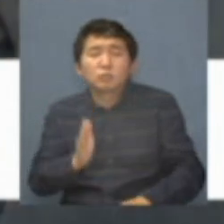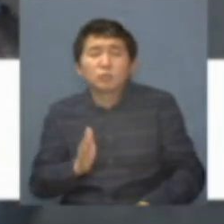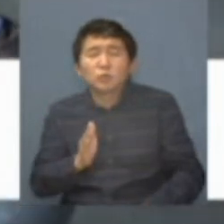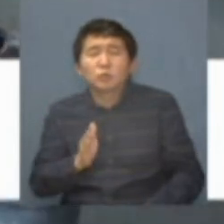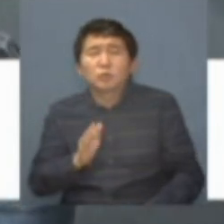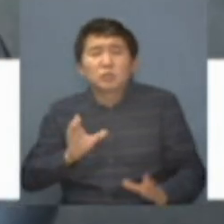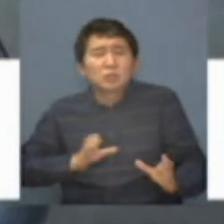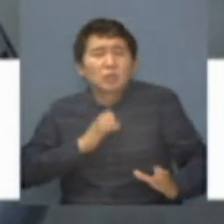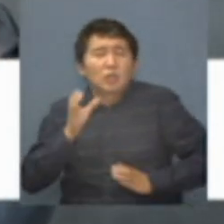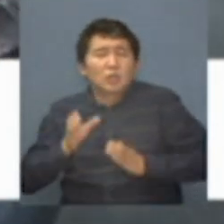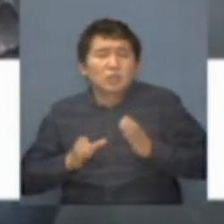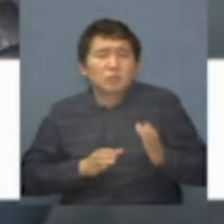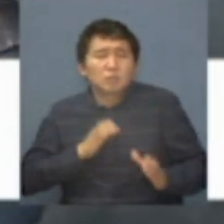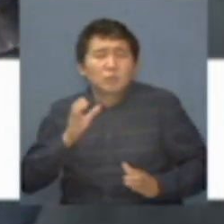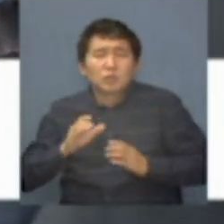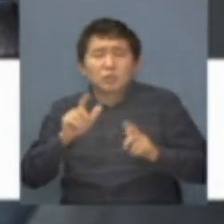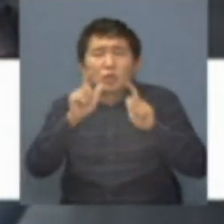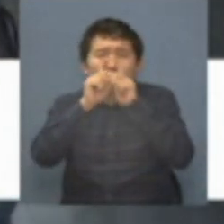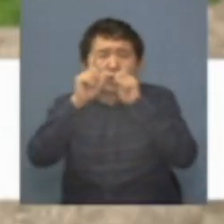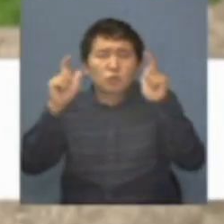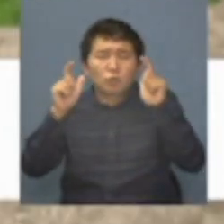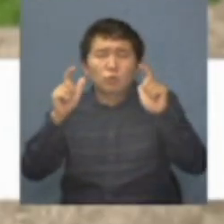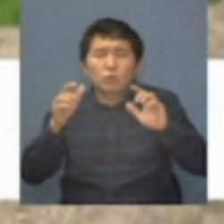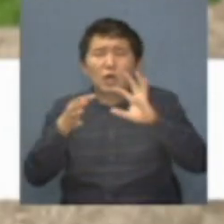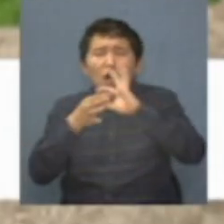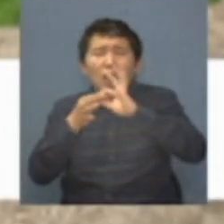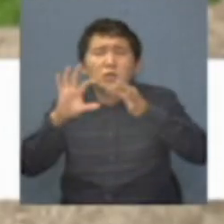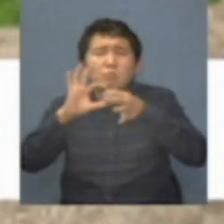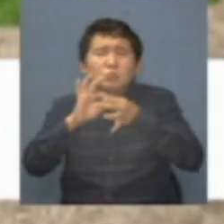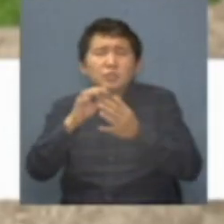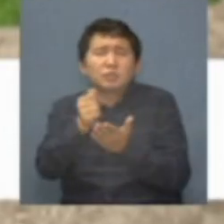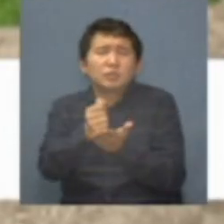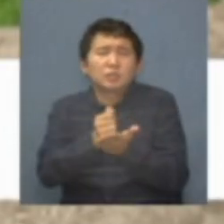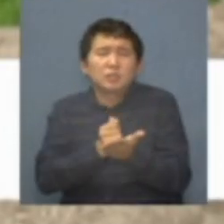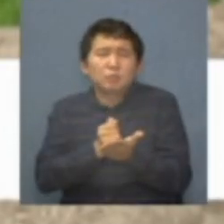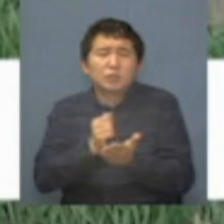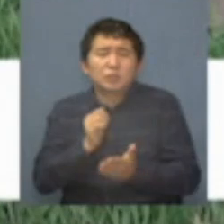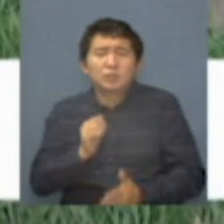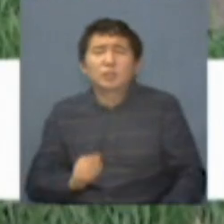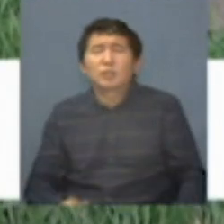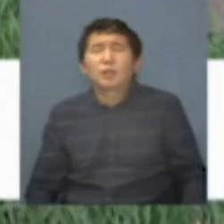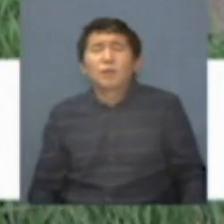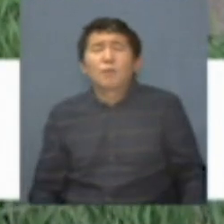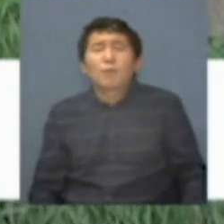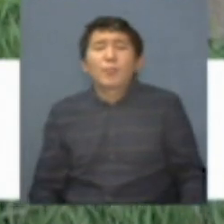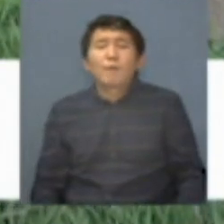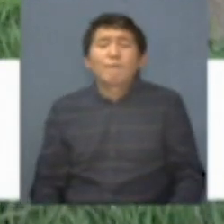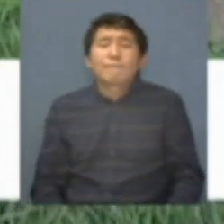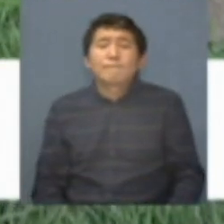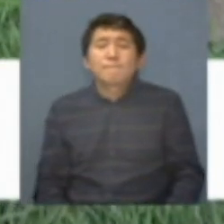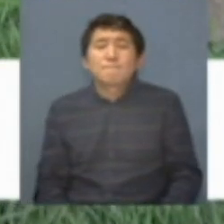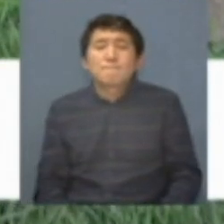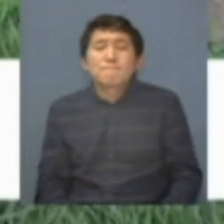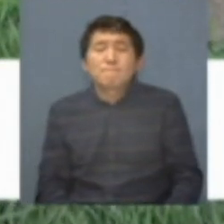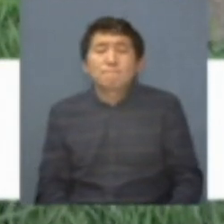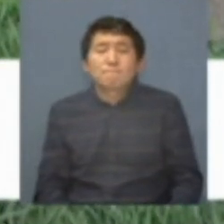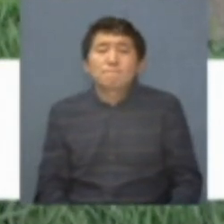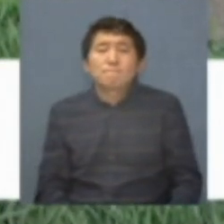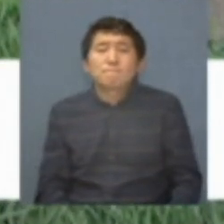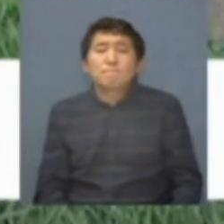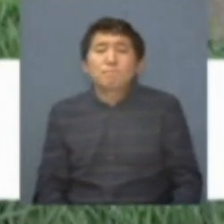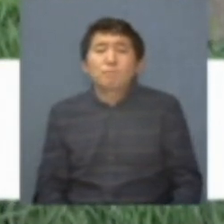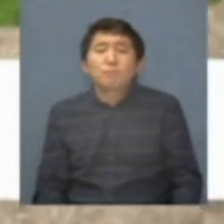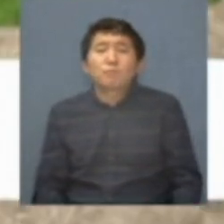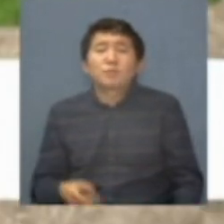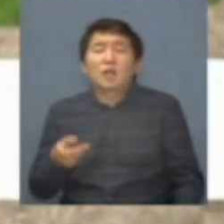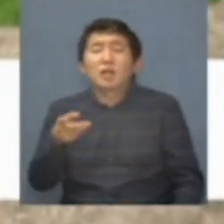школы Олимпийского резерва из Усть-Каменогорска. Также ведется разработка траншей для последующего